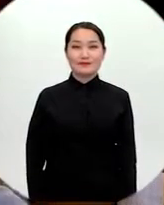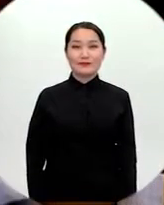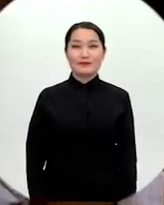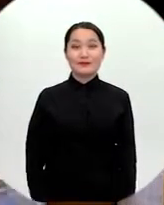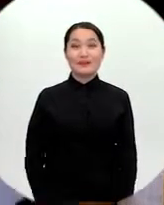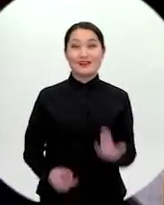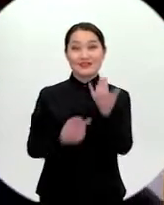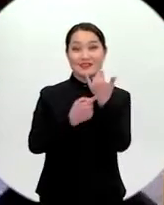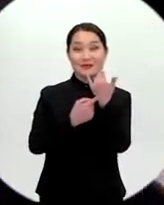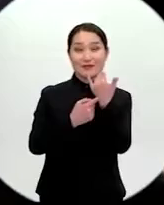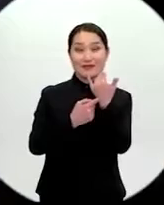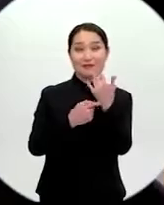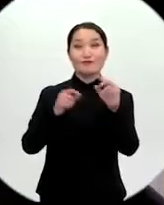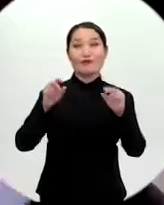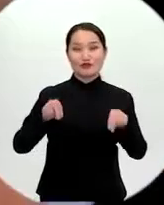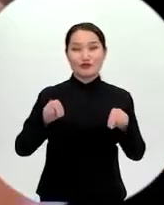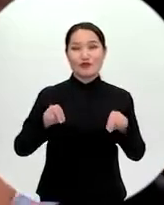За ингээд цэцэг маань гараад ирлээ. За одоо